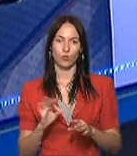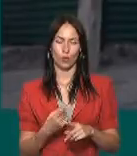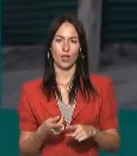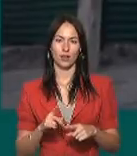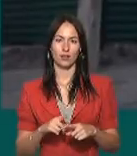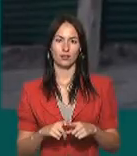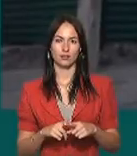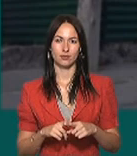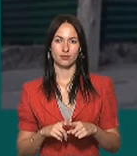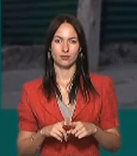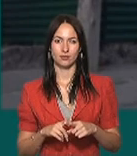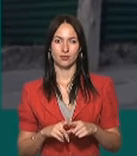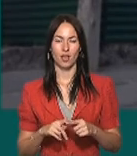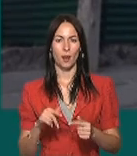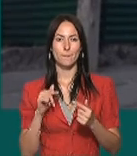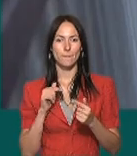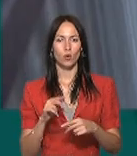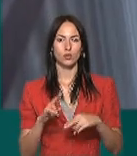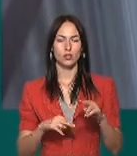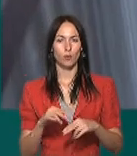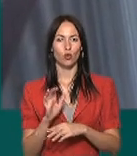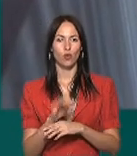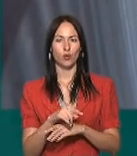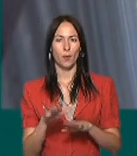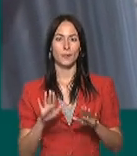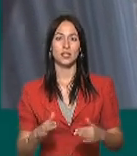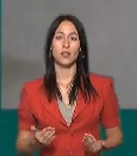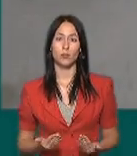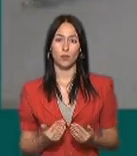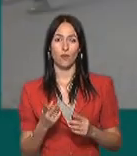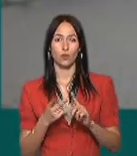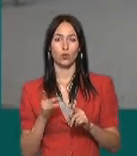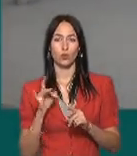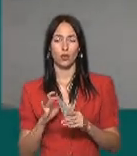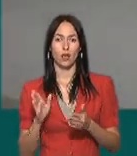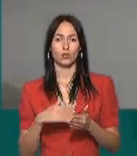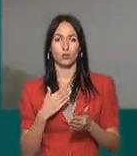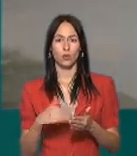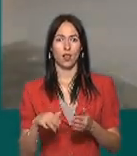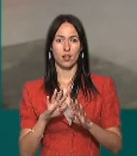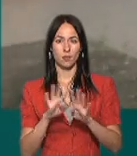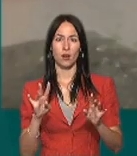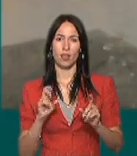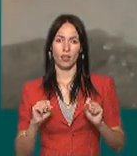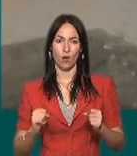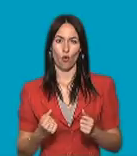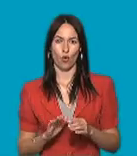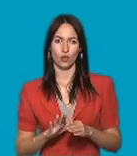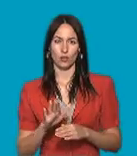таке. Проти забудови кіосками і місцеві мешканці вдруге знесли паркан на Холодній горі.